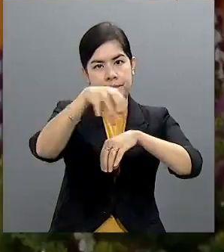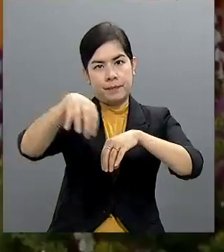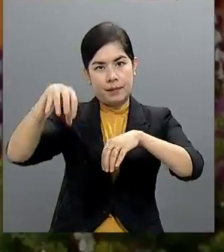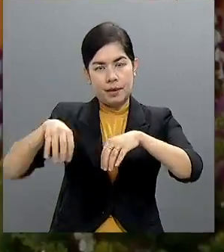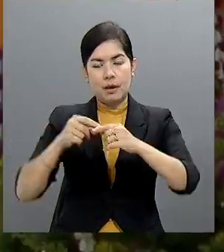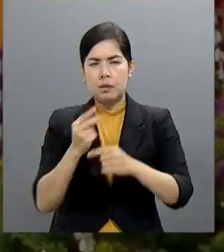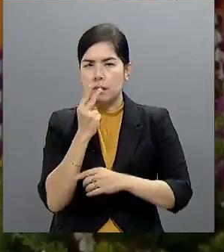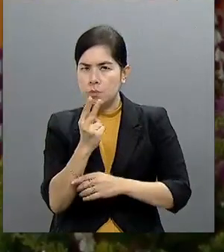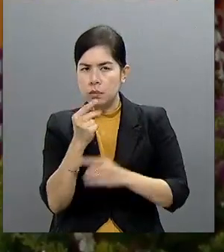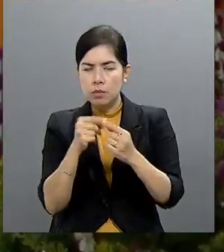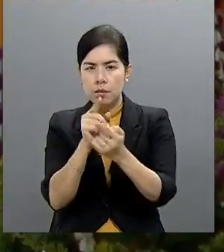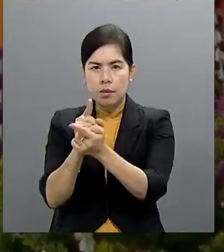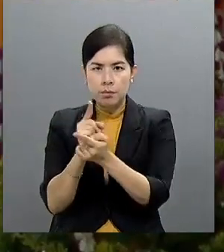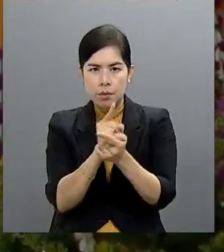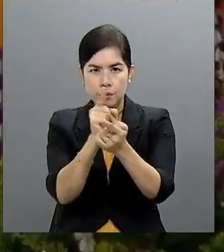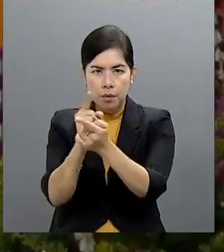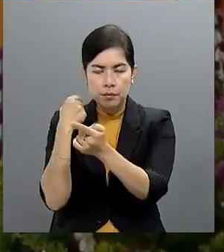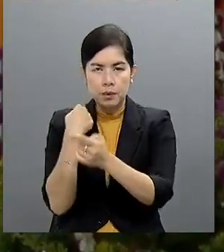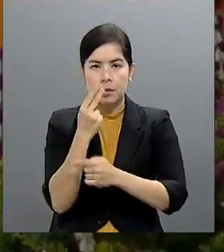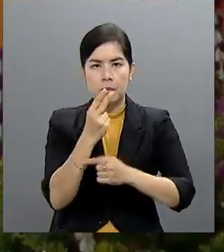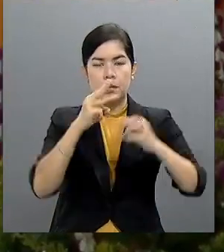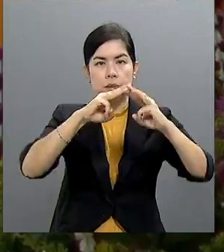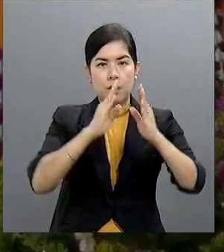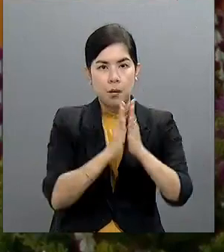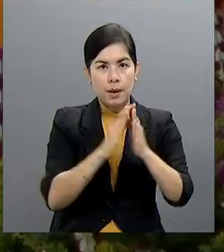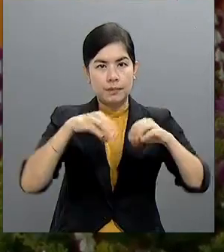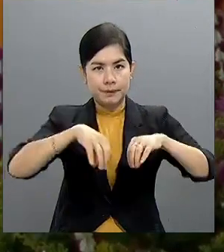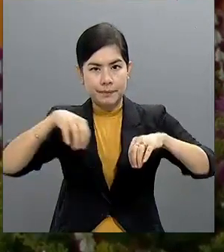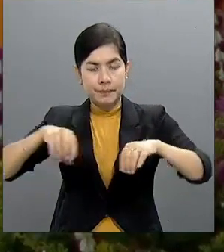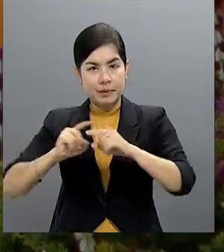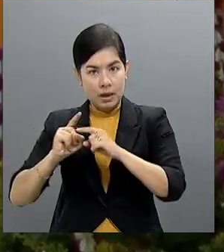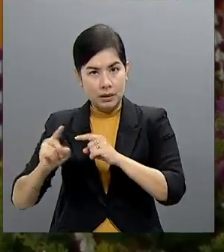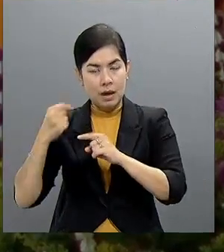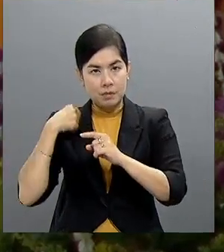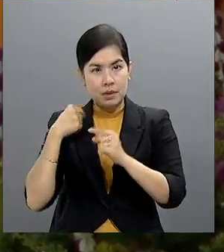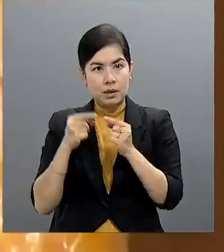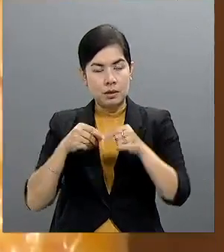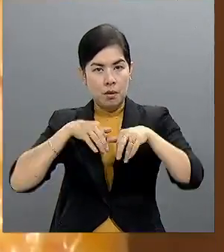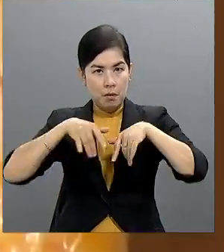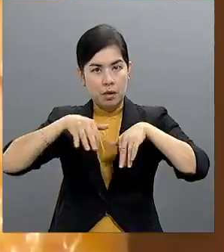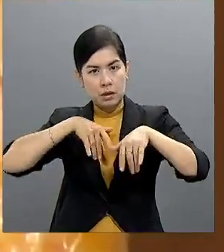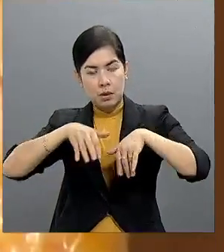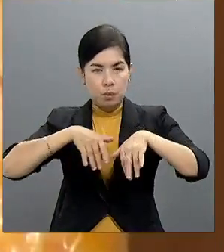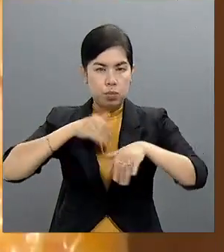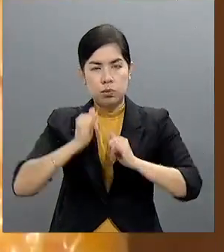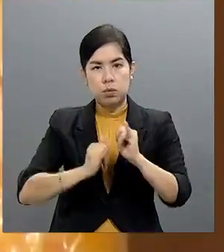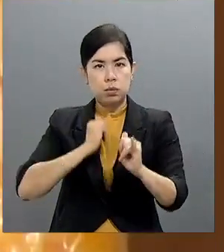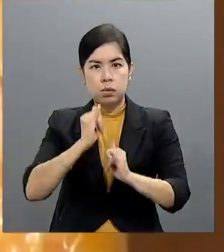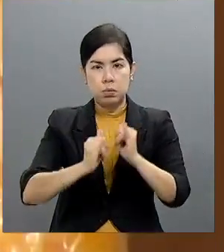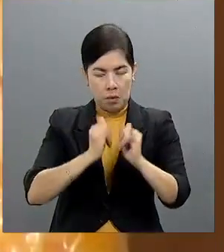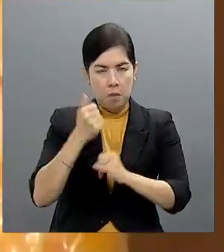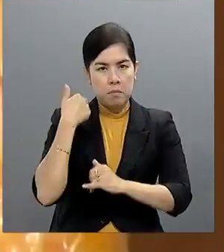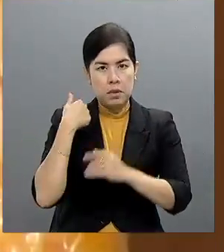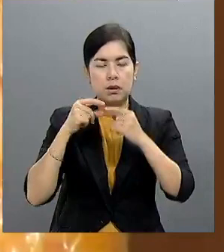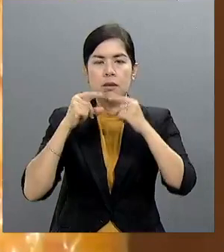าแต่ละวัดนะพุทธศาสนิกชนที่เข้าไปร่วมกิจกรรมค่ะล้วนแล้วแต่ใส่หน้ากากอนามัยกันทั้งสิ้นเล